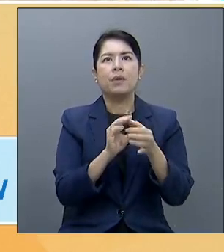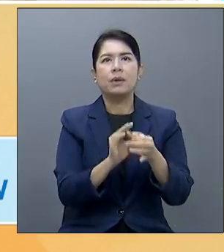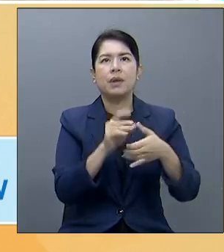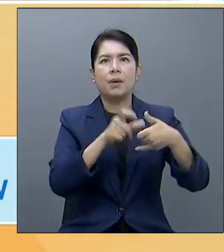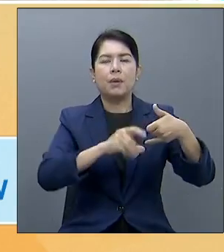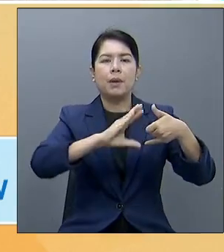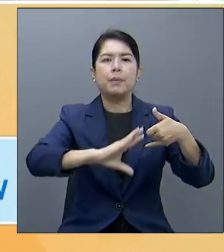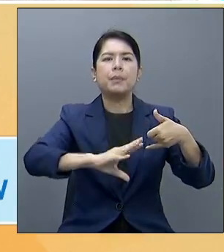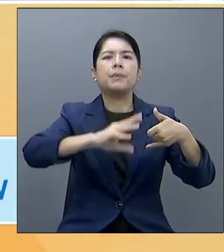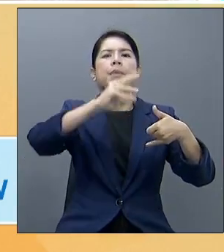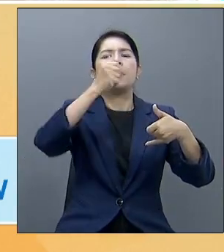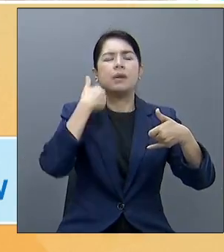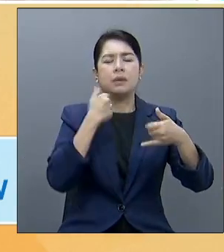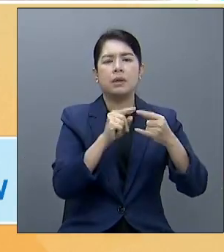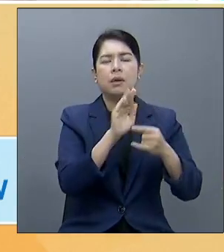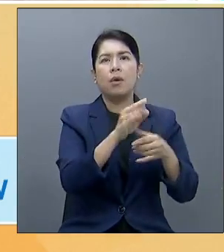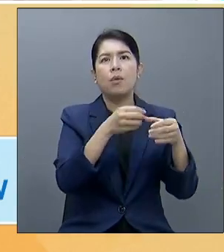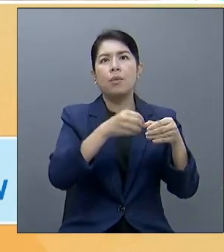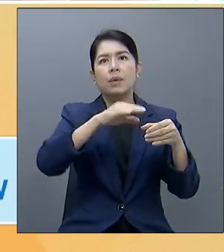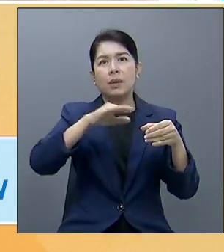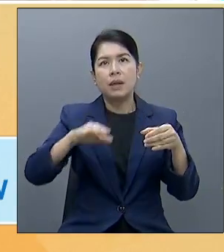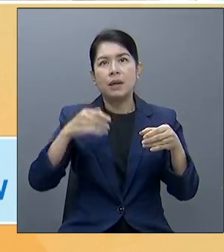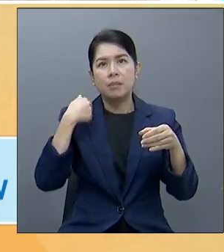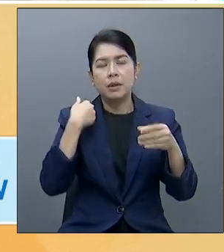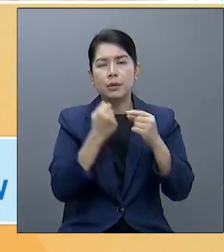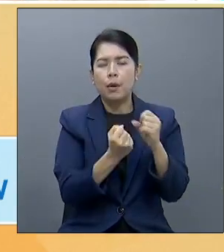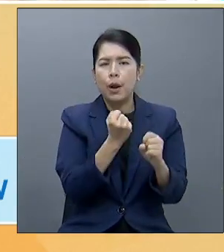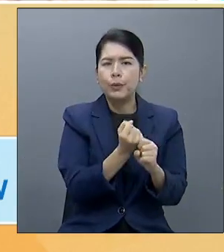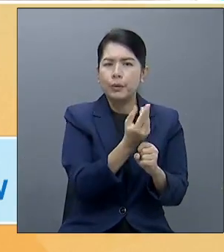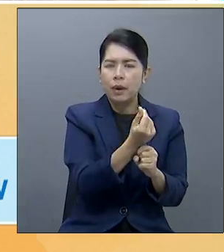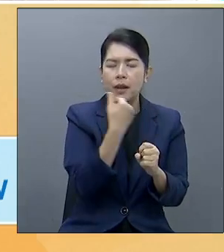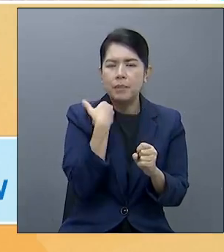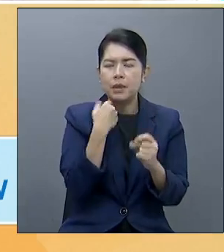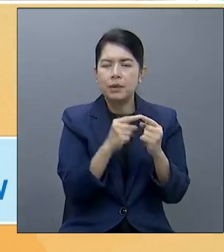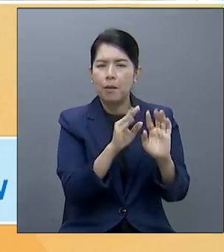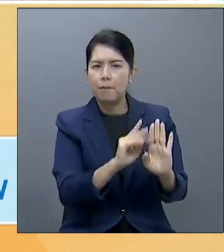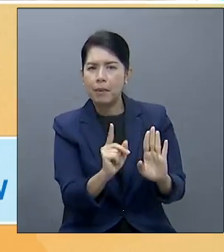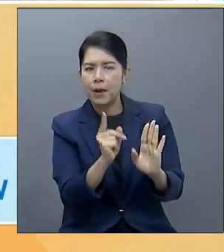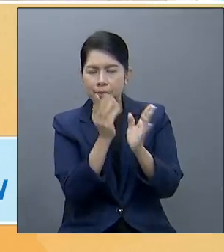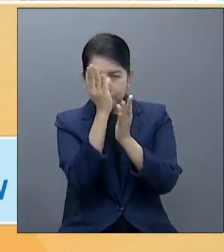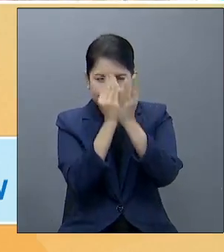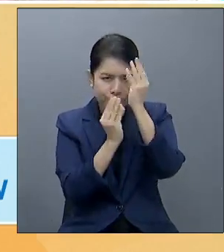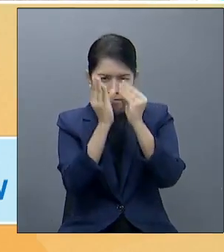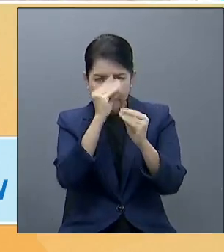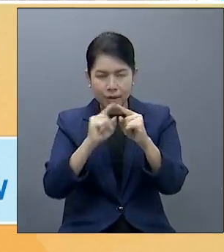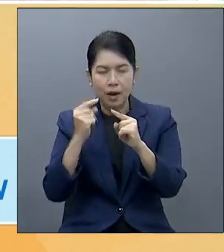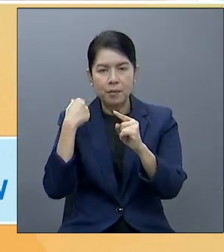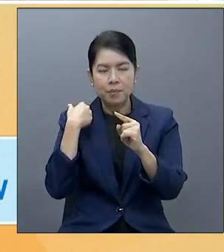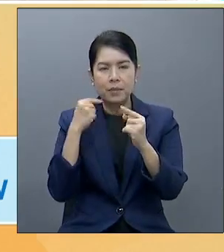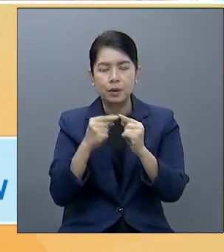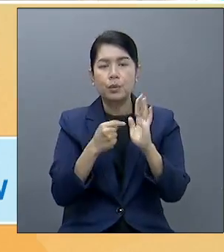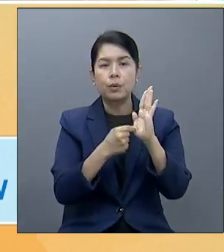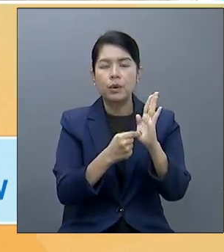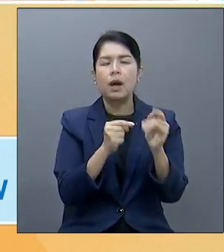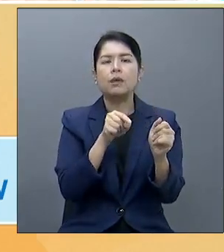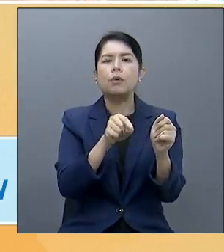พัฒนาเด็กว่าเด็กเนี่ยจะต้องมีการเรียนรู้ในแต่ละช่วงวัยต้องมีการเรียนรู้อะไรซึ่งโมเดลนี้เป็นโมเดลระดับอำเภอที่เขามี